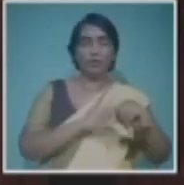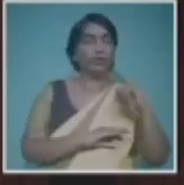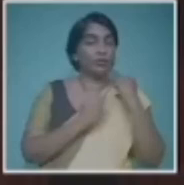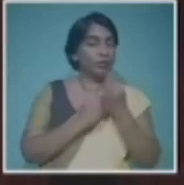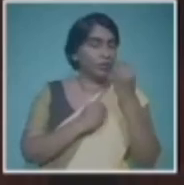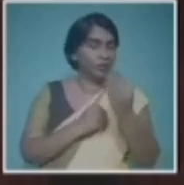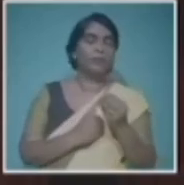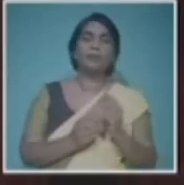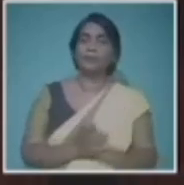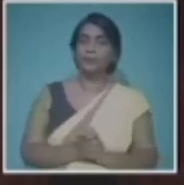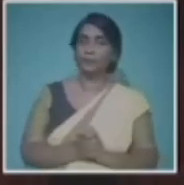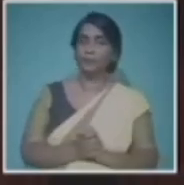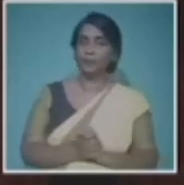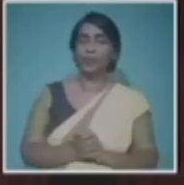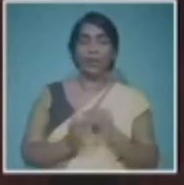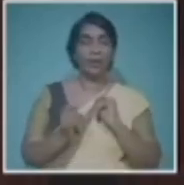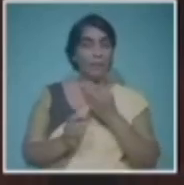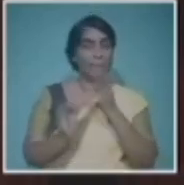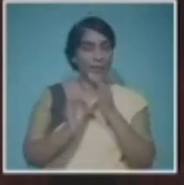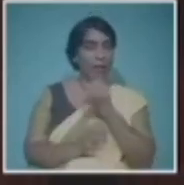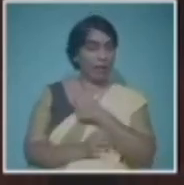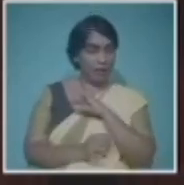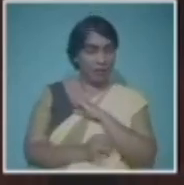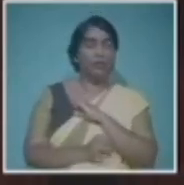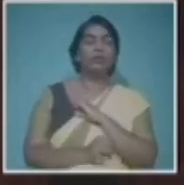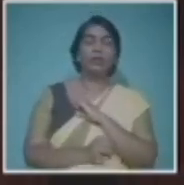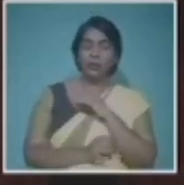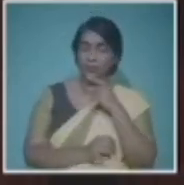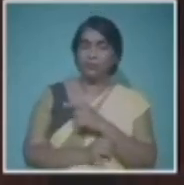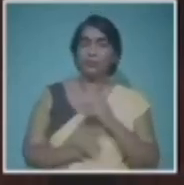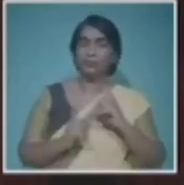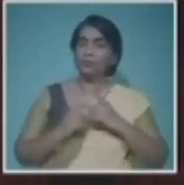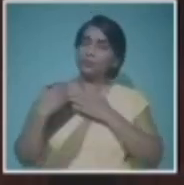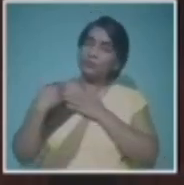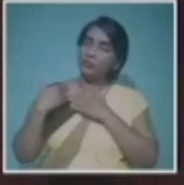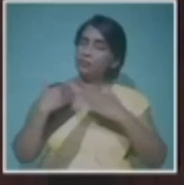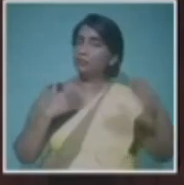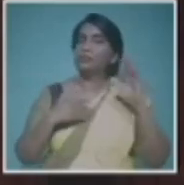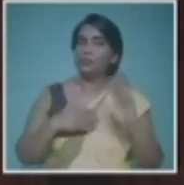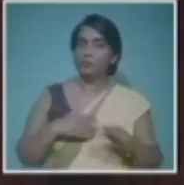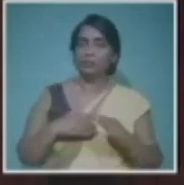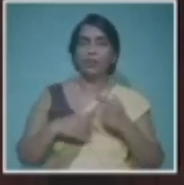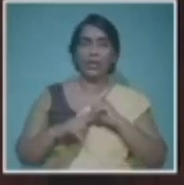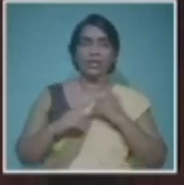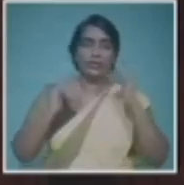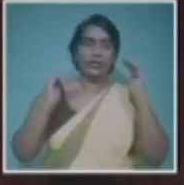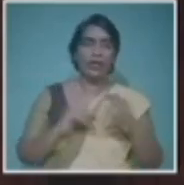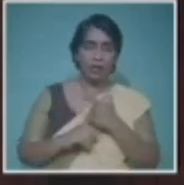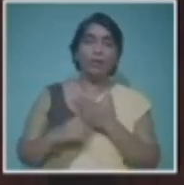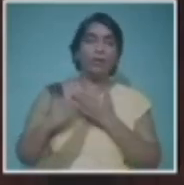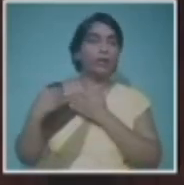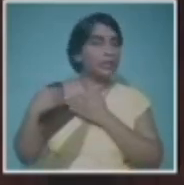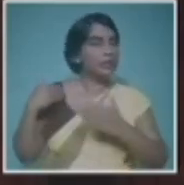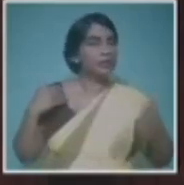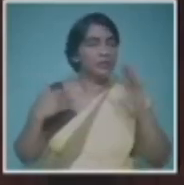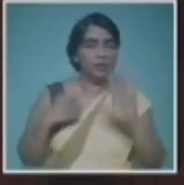දීපු සමිත හාමුදුරුවෝ උන්වහන්සේගේ සමස්ත ජීවිත කාලයම අඩු කාලයක් තමයි ජීවත් වුනේ ඒ සමස්ත